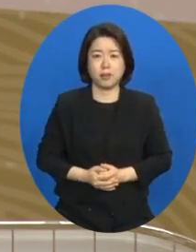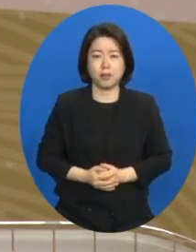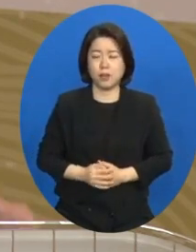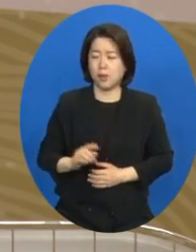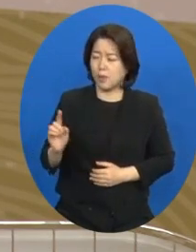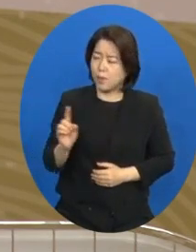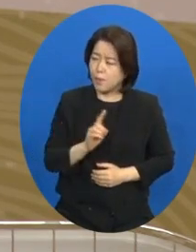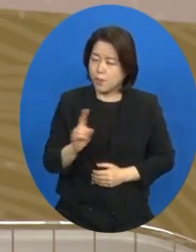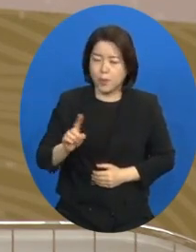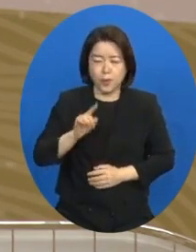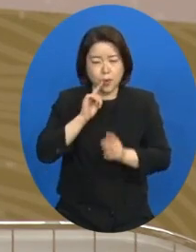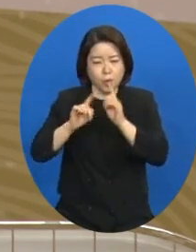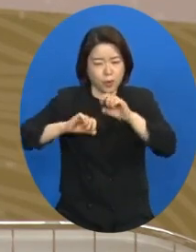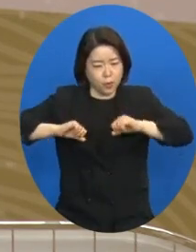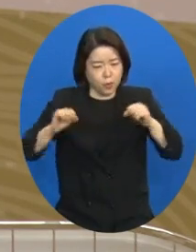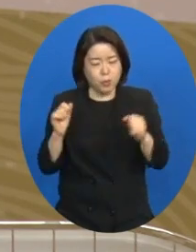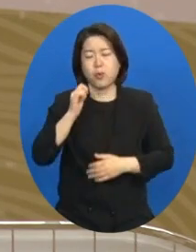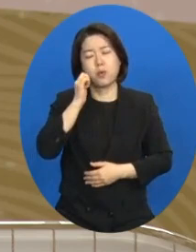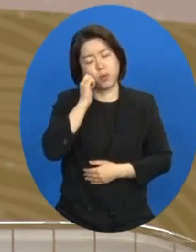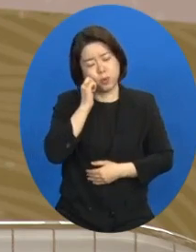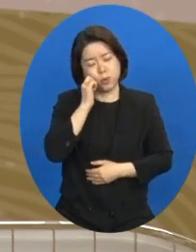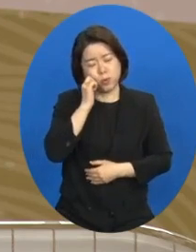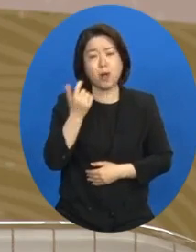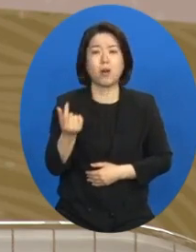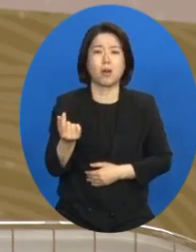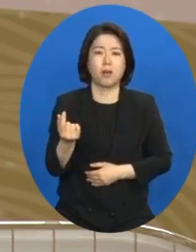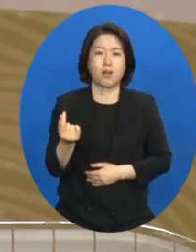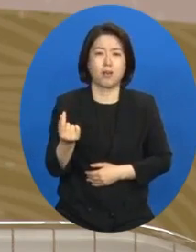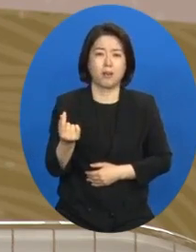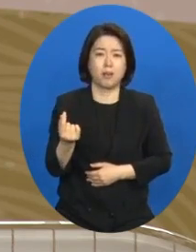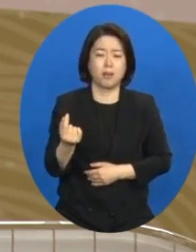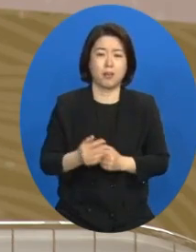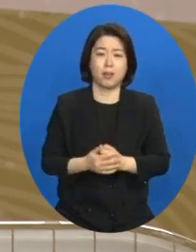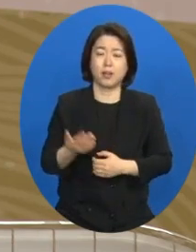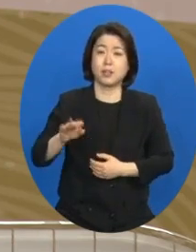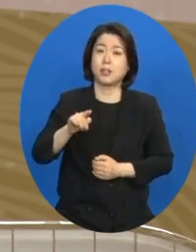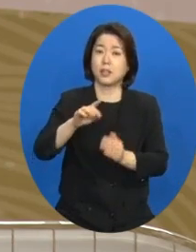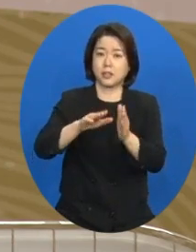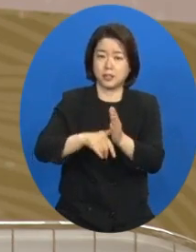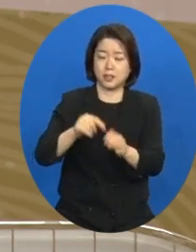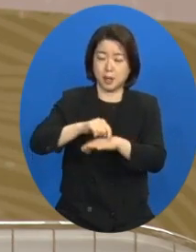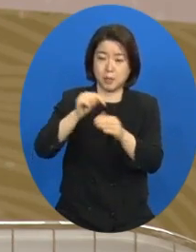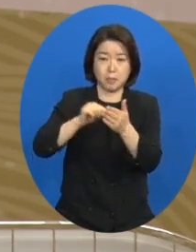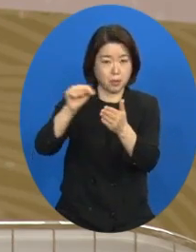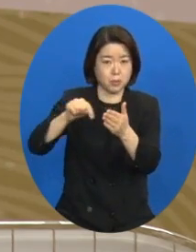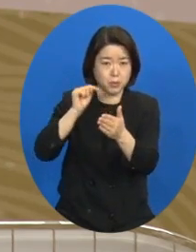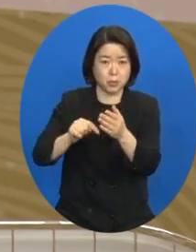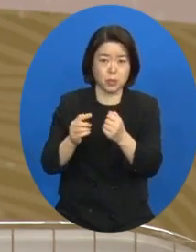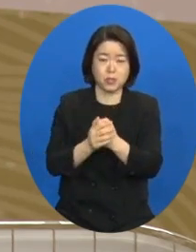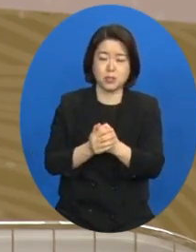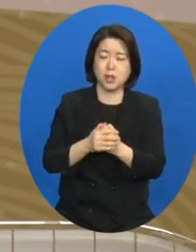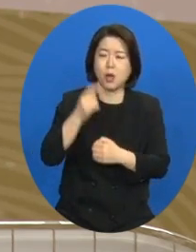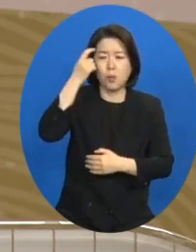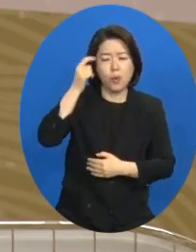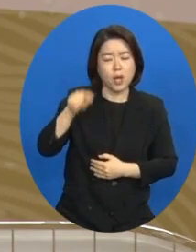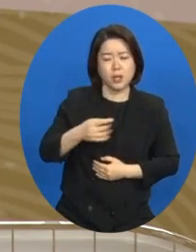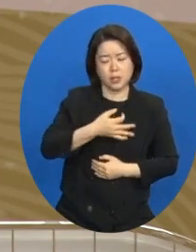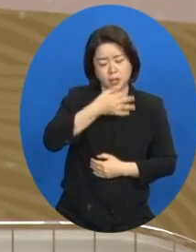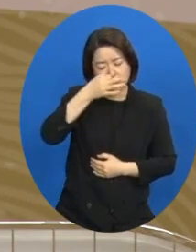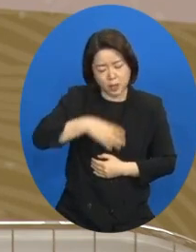도무지 그 말씀은 순종을 못하겠더라 근데 그때 마음에 이것이 왜 이렇게